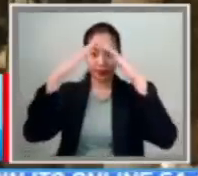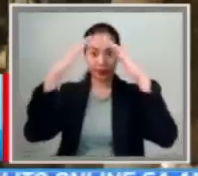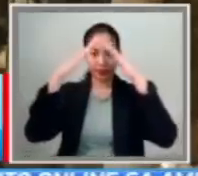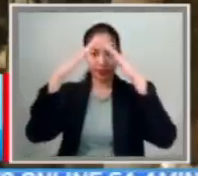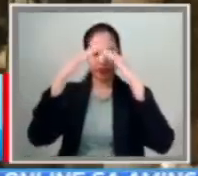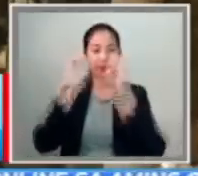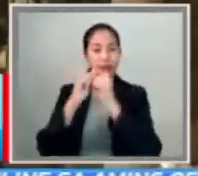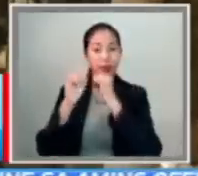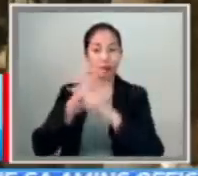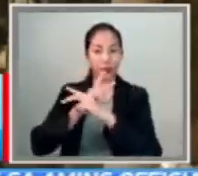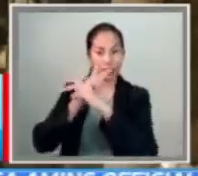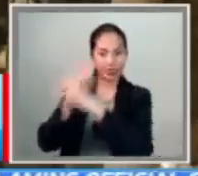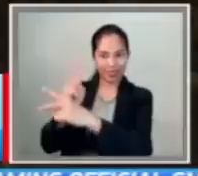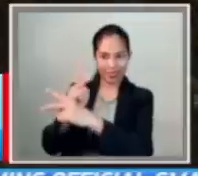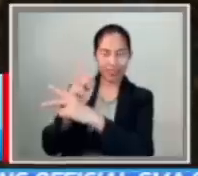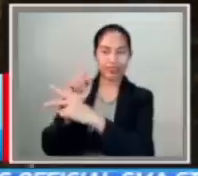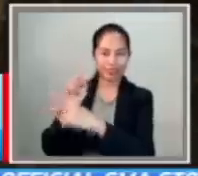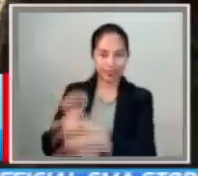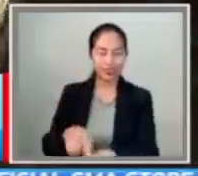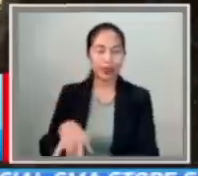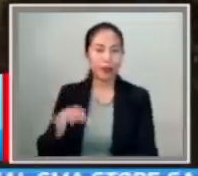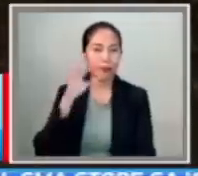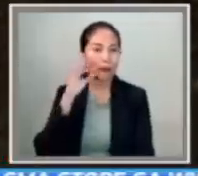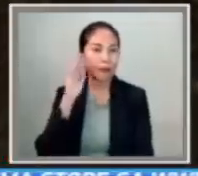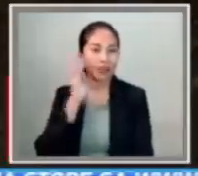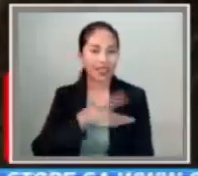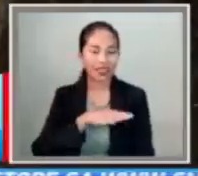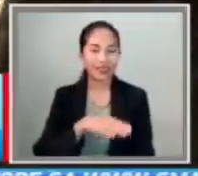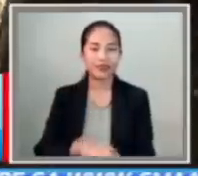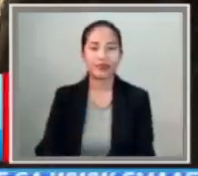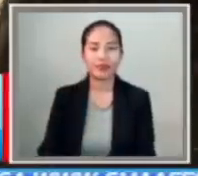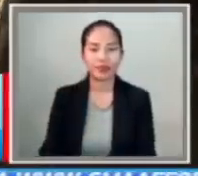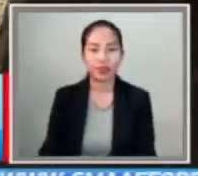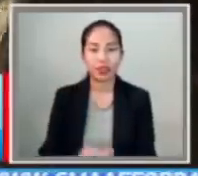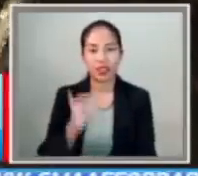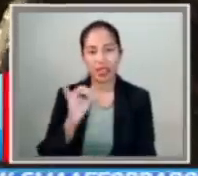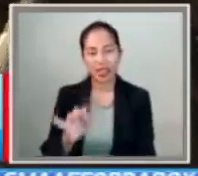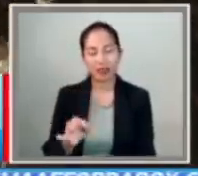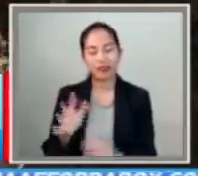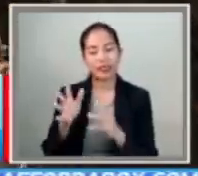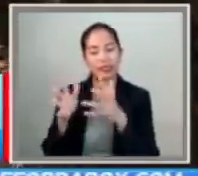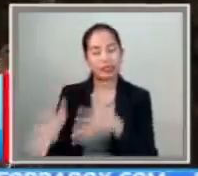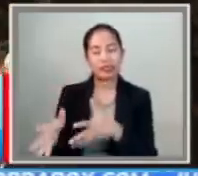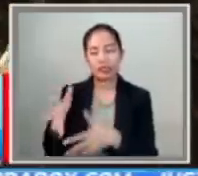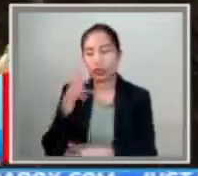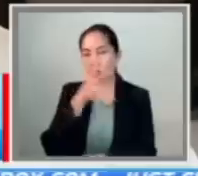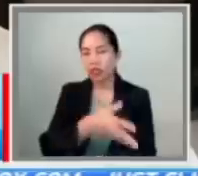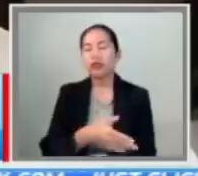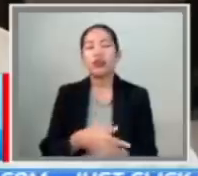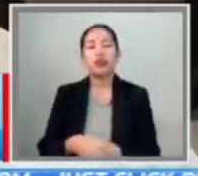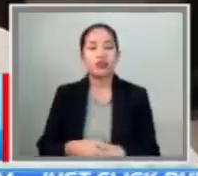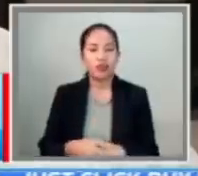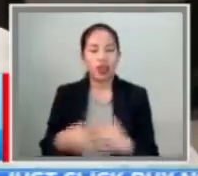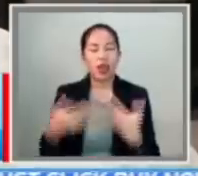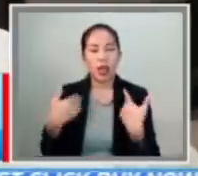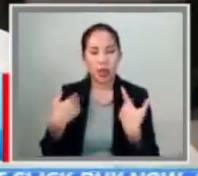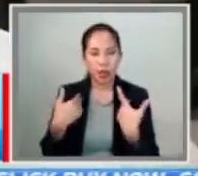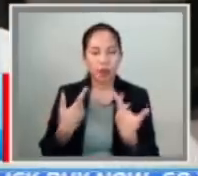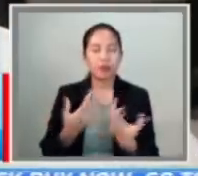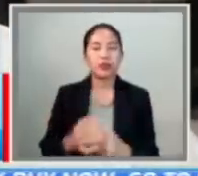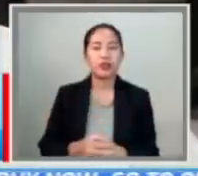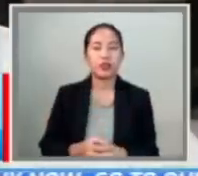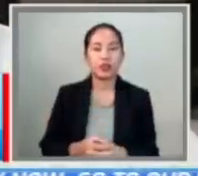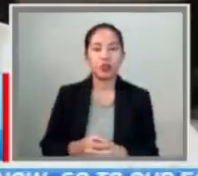mga stingless bees. Kung mapapabayaan daw ito, ay malaki ang magiging epekto nito sa atin. Kapag po nawala